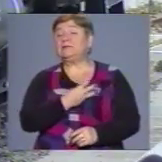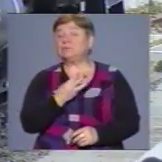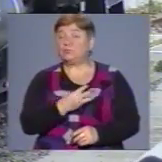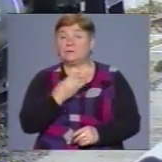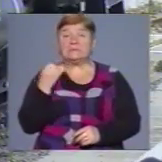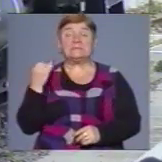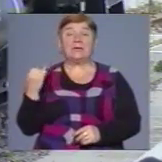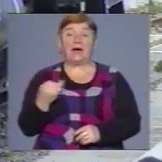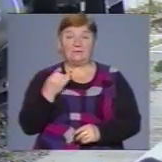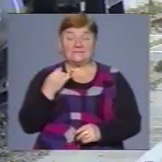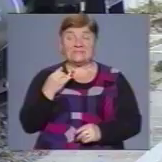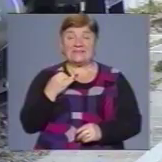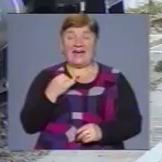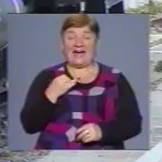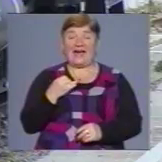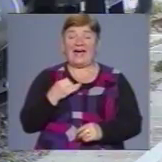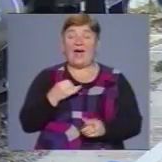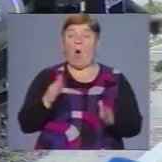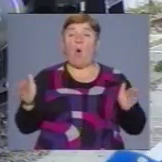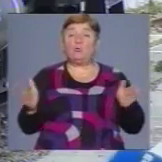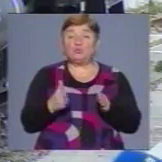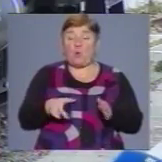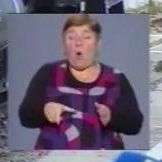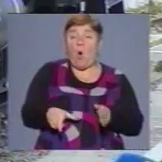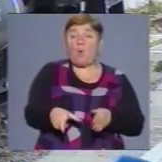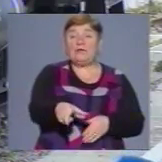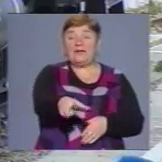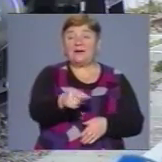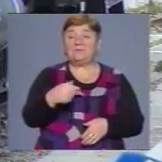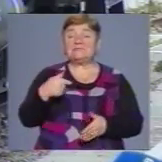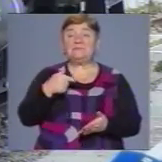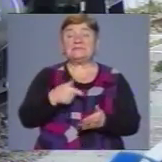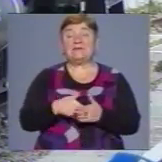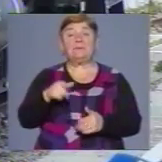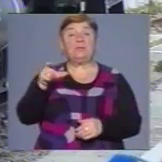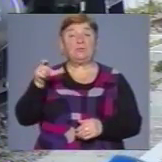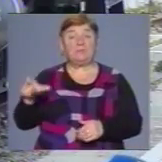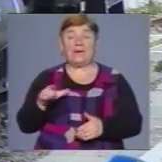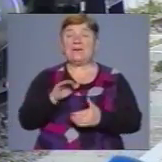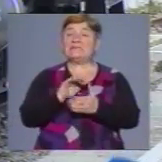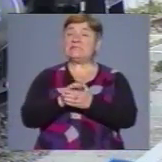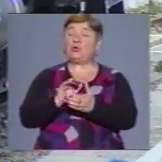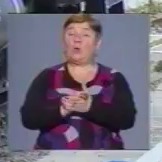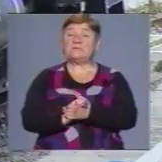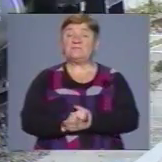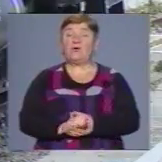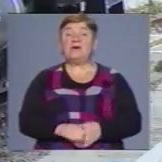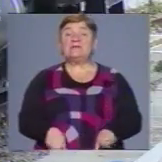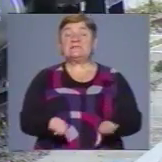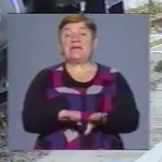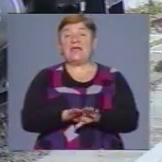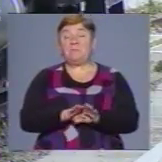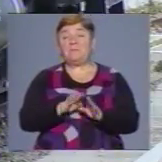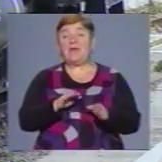цікавиться вузькоколійками, залізницею загалом, це знайомство з місцевими людьми, знайомство з усіми власними вузькоколійками,